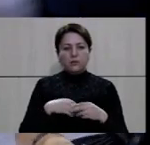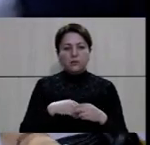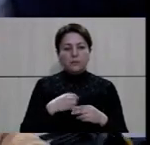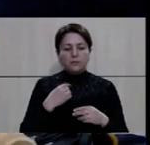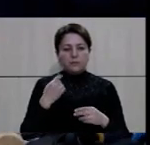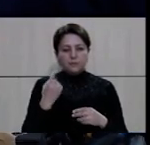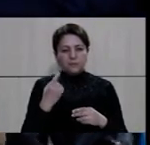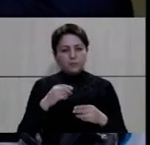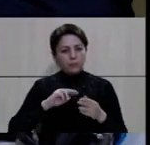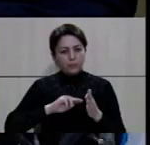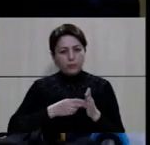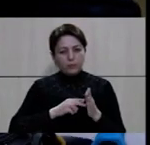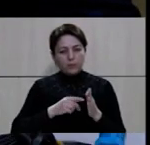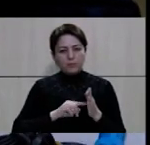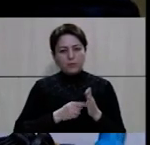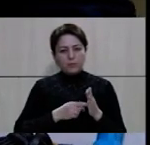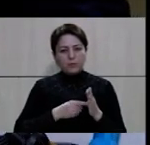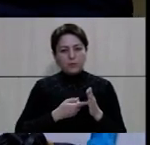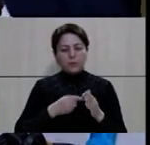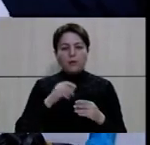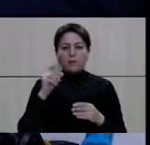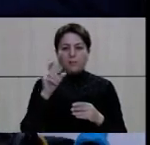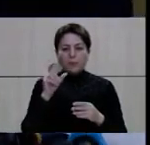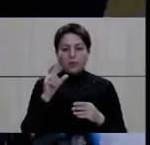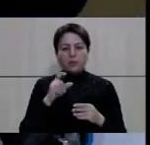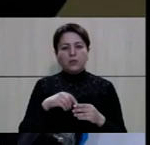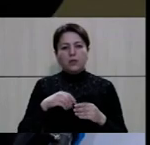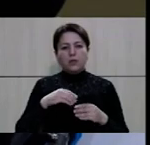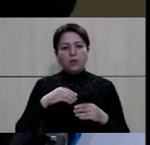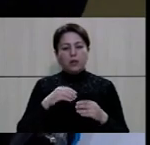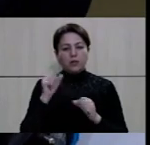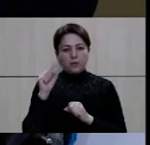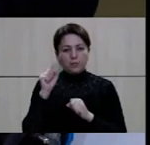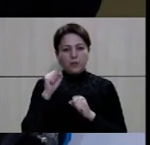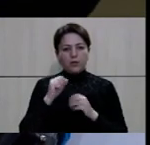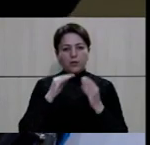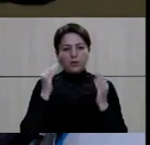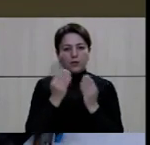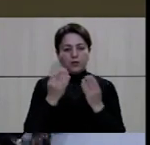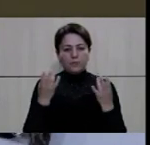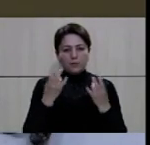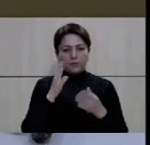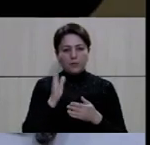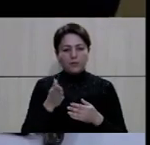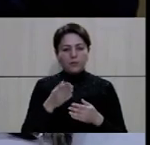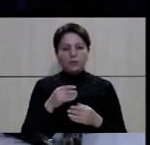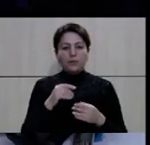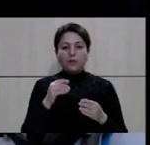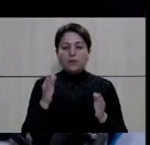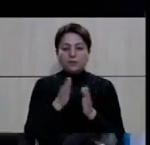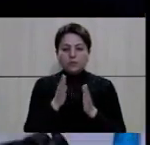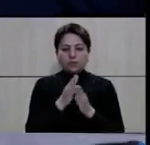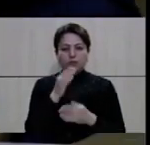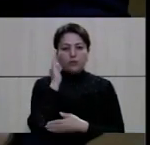va himoya qatlam detali kerak bo'ladi, kichik yog'och detali hamda